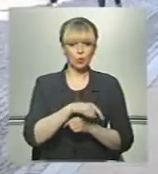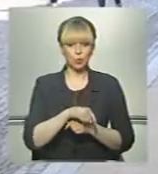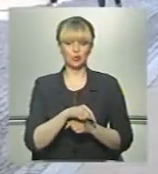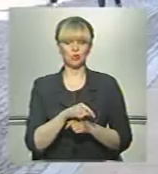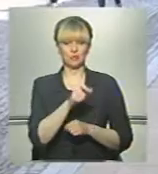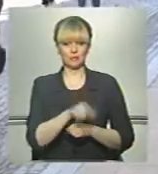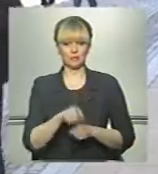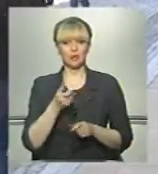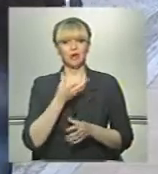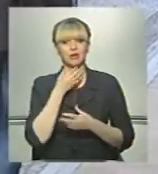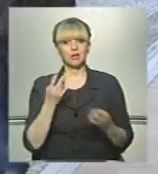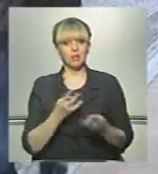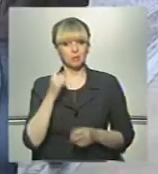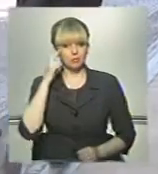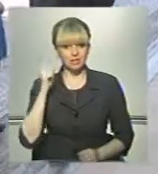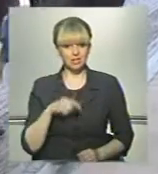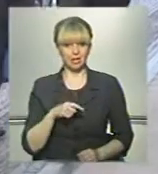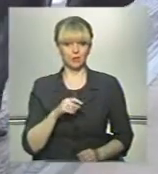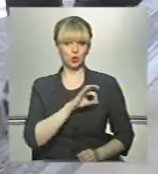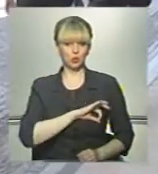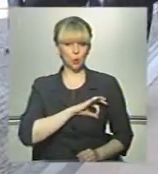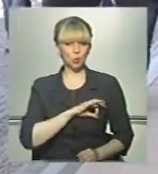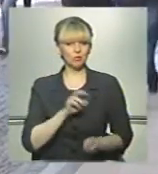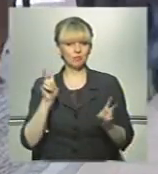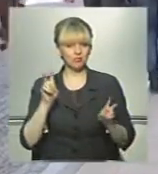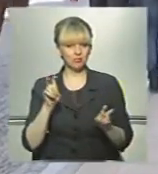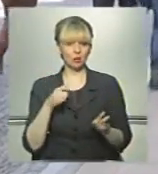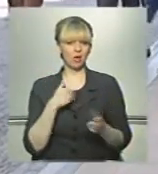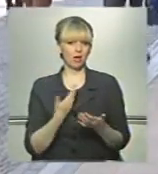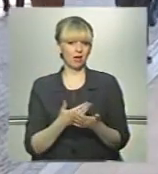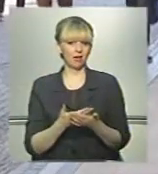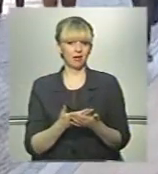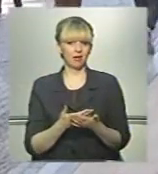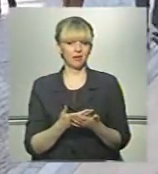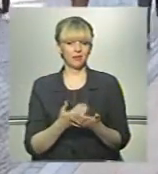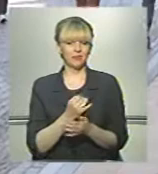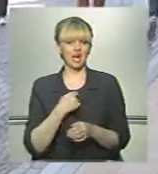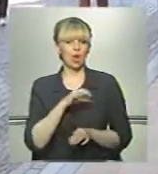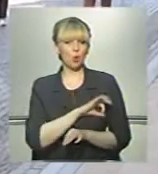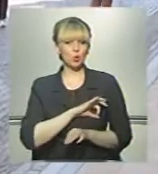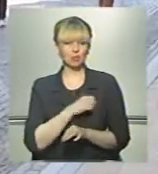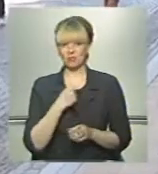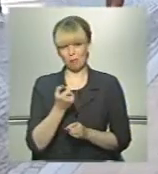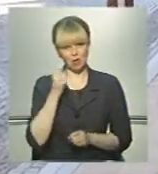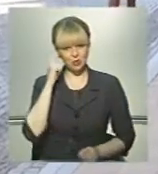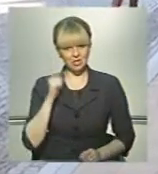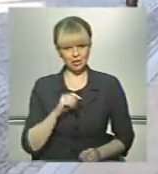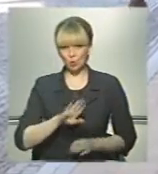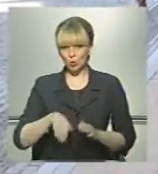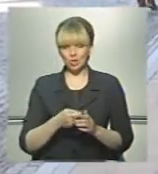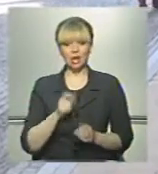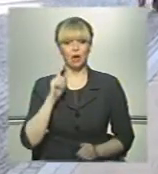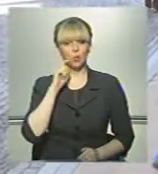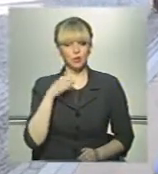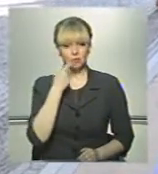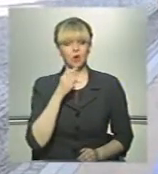Дуже гарно треба володіти юридичною термінологією. У мене, я з юриспруденцією мало знайома була до цього, на українській